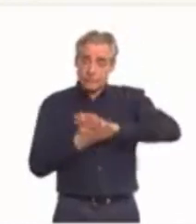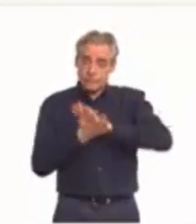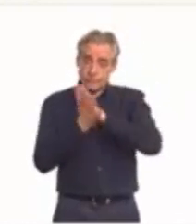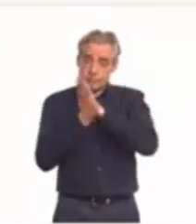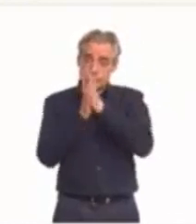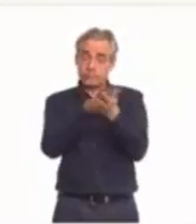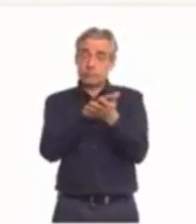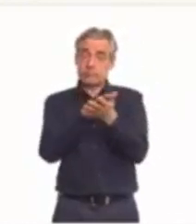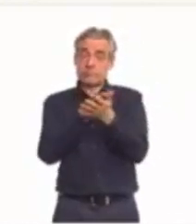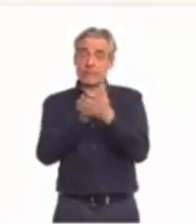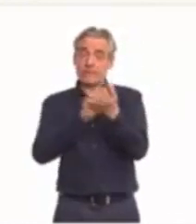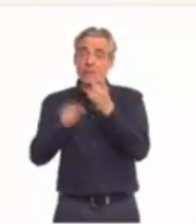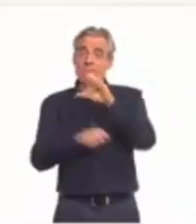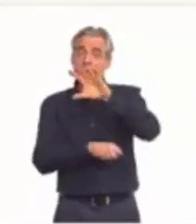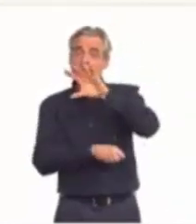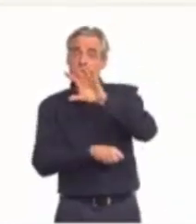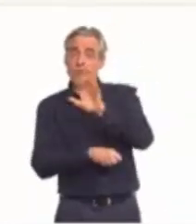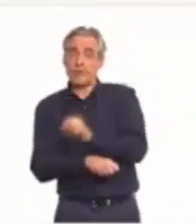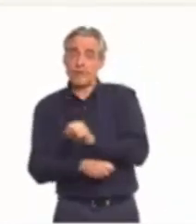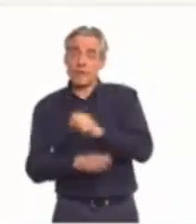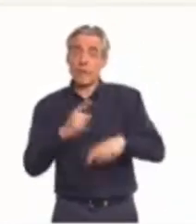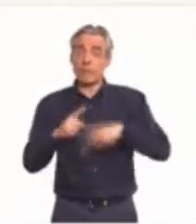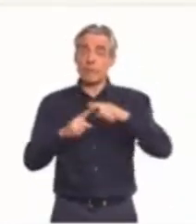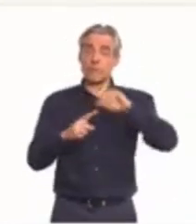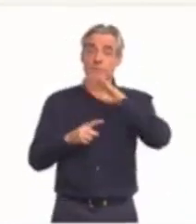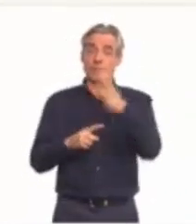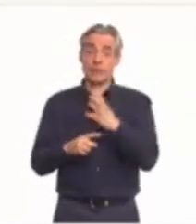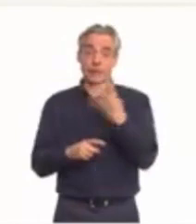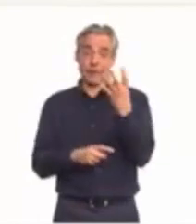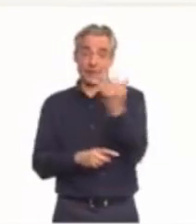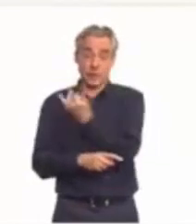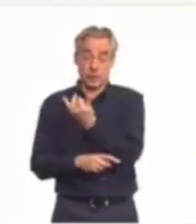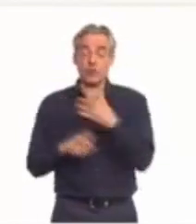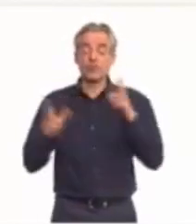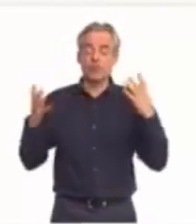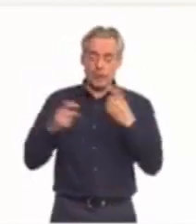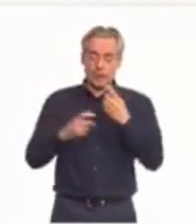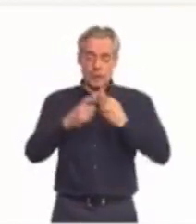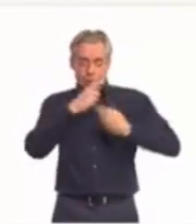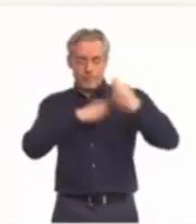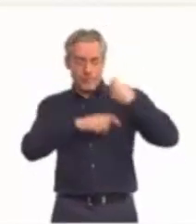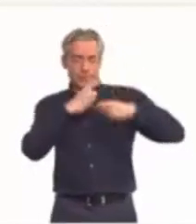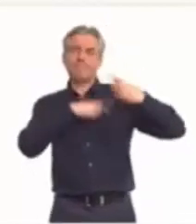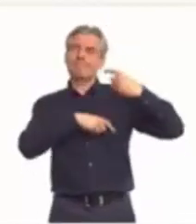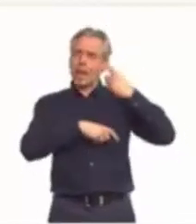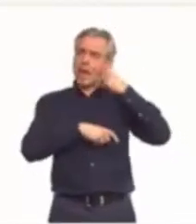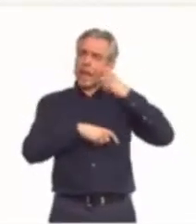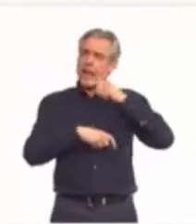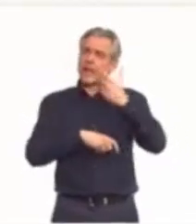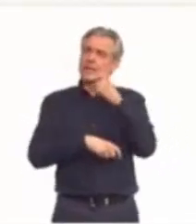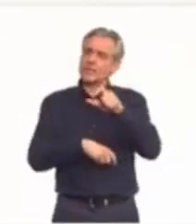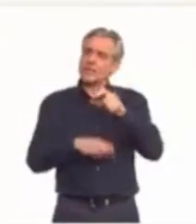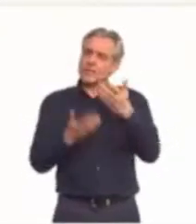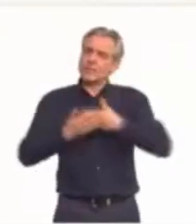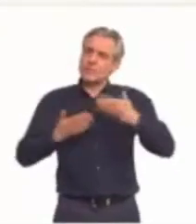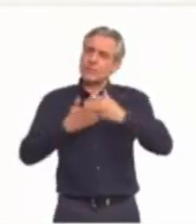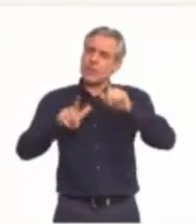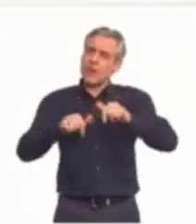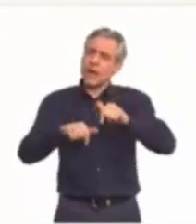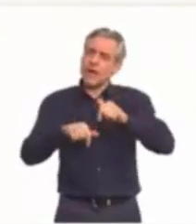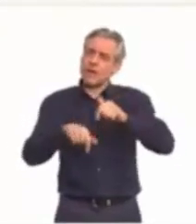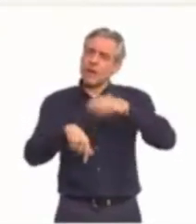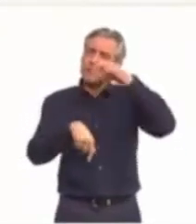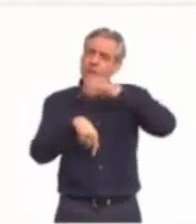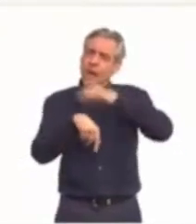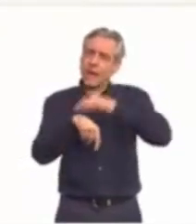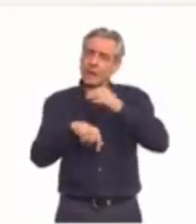de variants sud-africains et brésiliens ces 4 derniers jours. Et quand nous regardons en arrière, il y avait déjà 200 cas supplémentaires